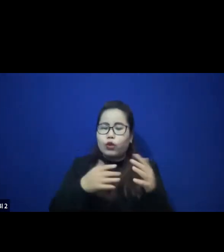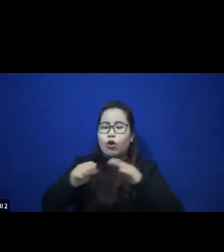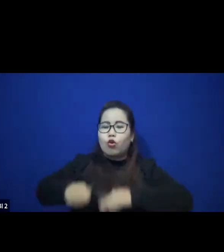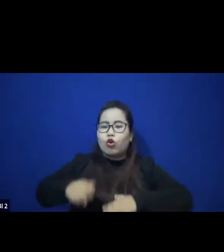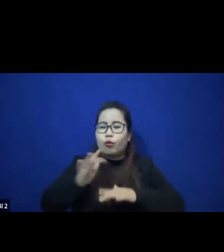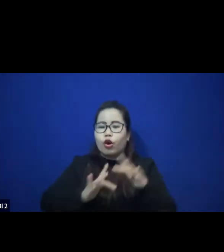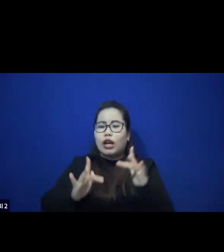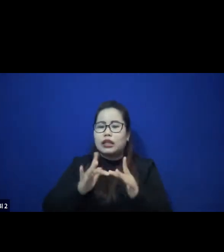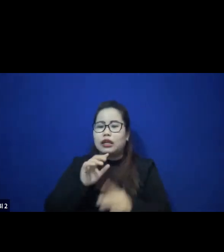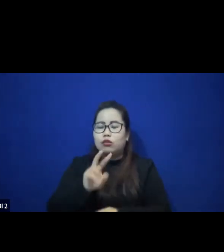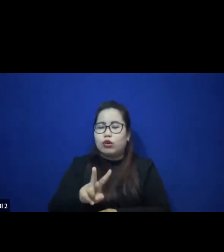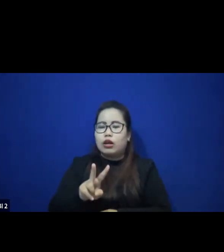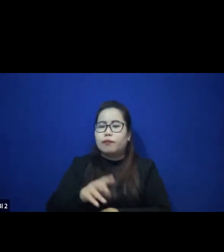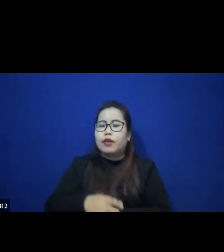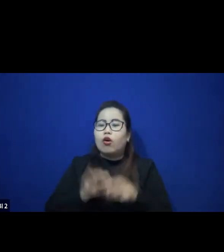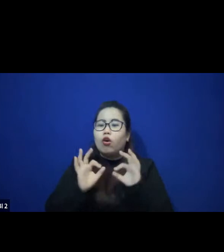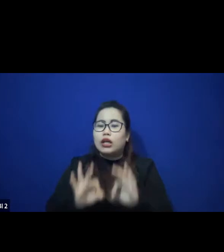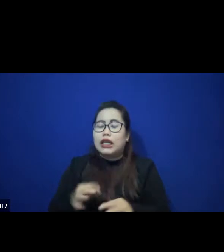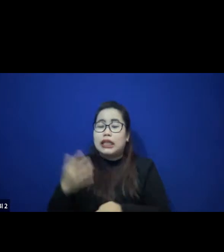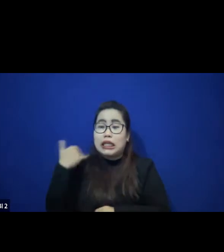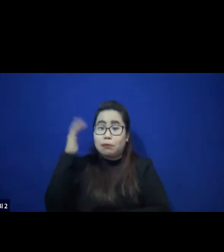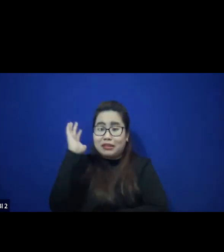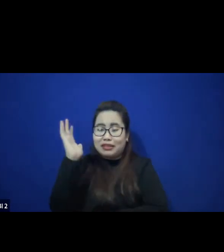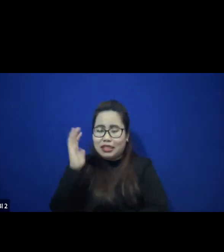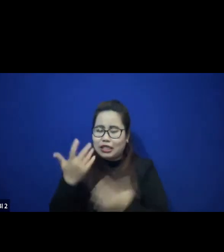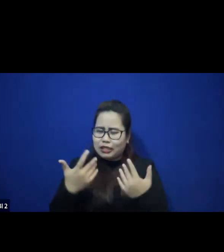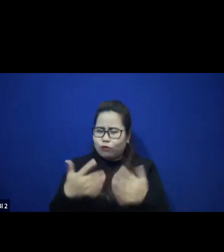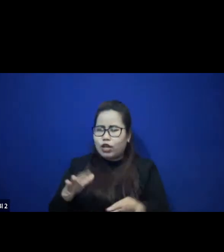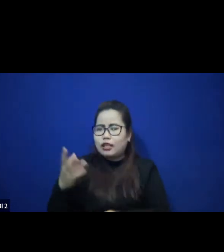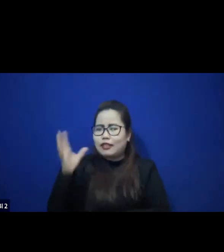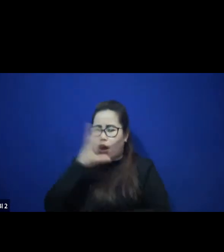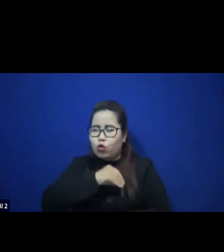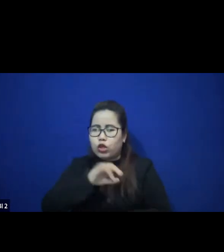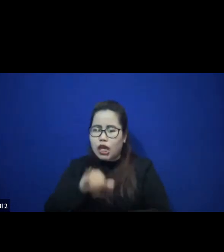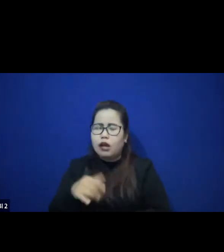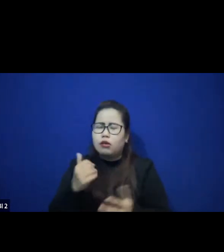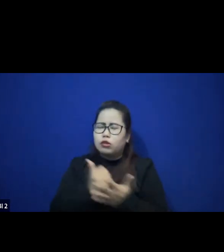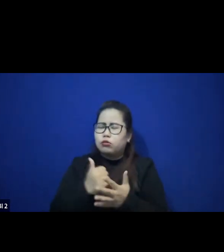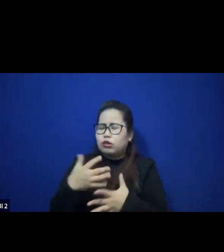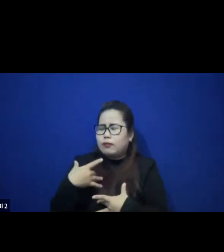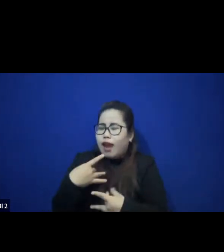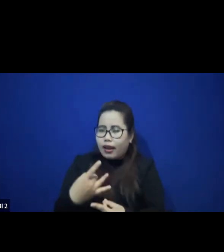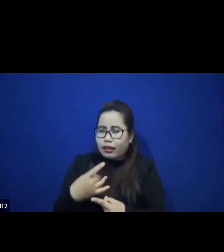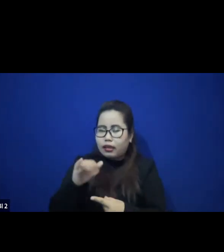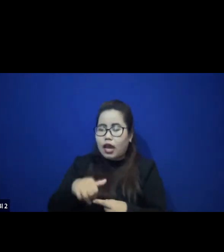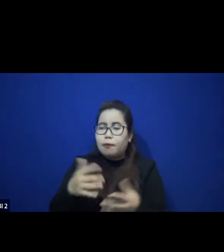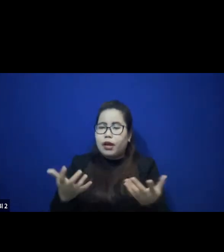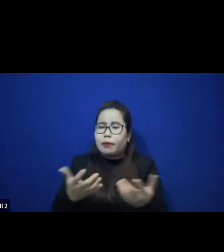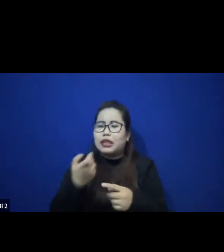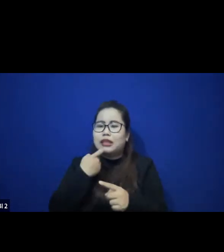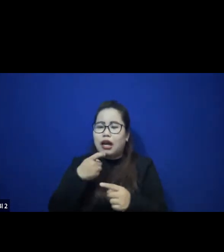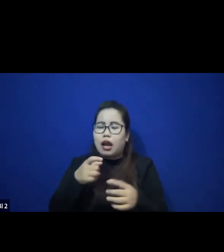presentasinya kita sudah tahu Ya kurang lebih menarik sekali jadi bagaimana penetrasi internet di Indonesia itu